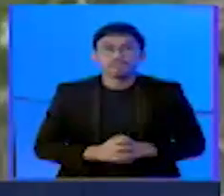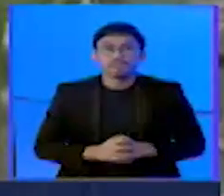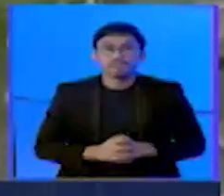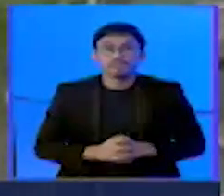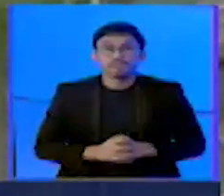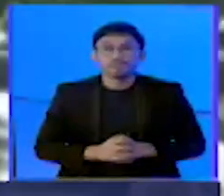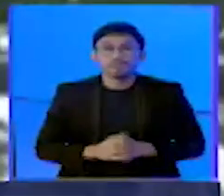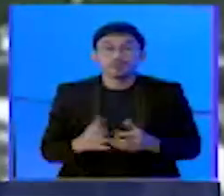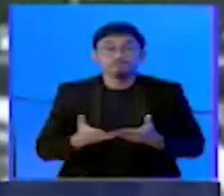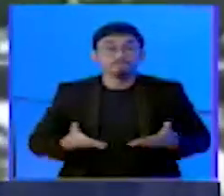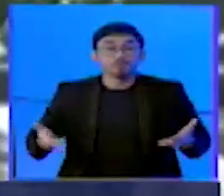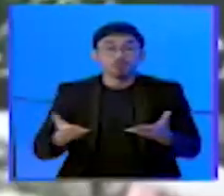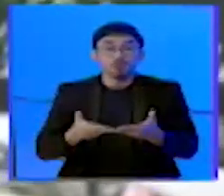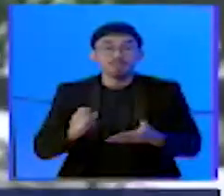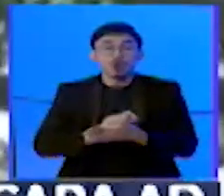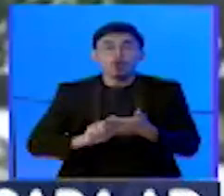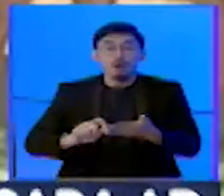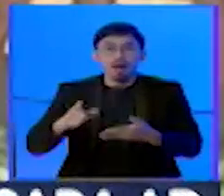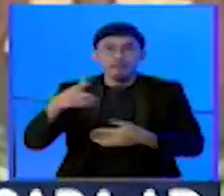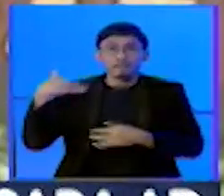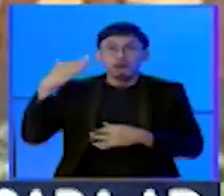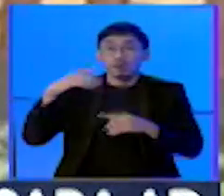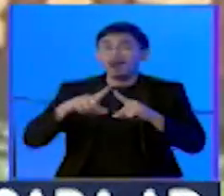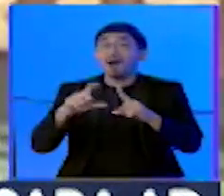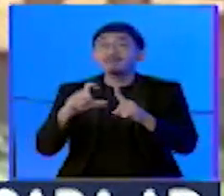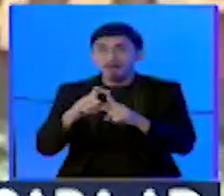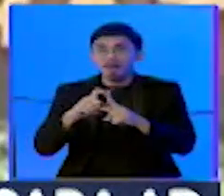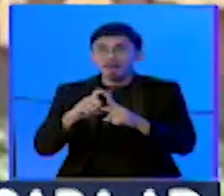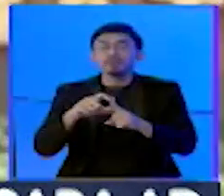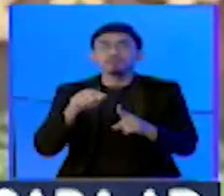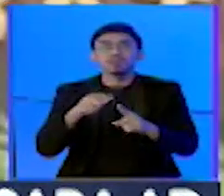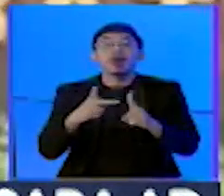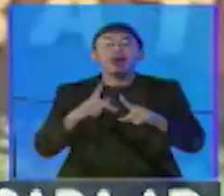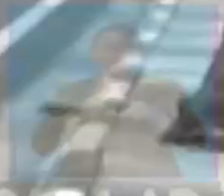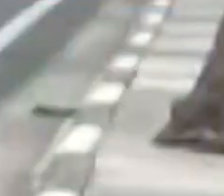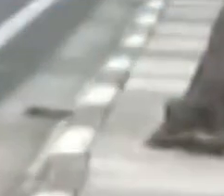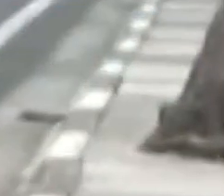Kawasan di sekitar Sekolah Calon Perwira Angkatan Darat Secapa Ade di kawasan Hegarmana, Bandung kini ditutup.